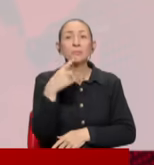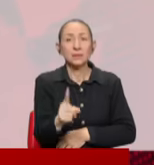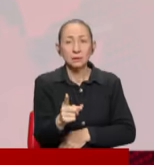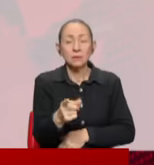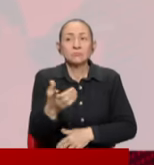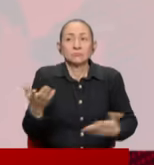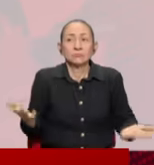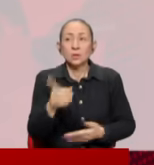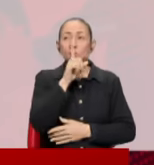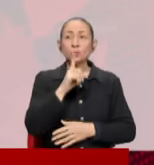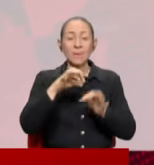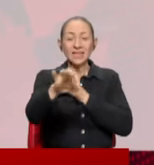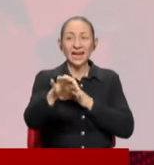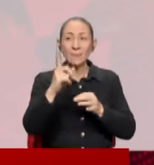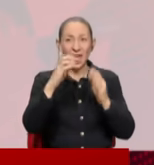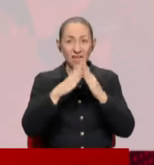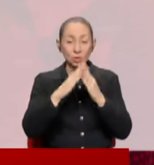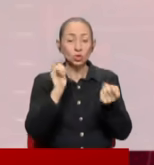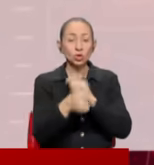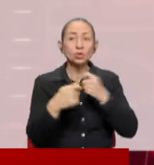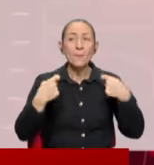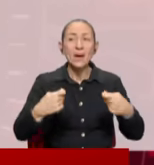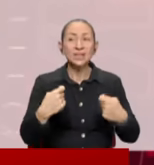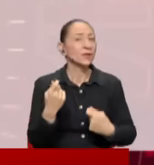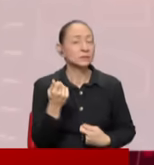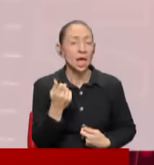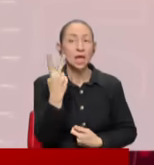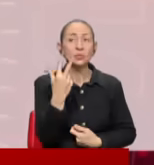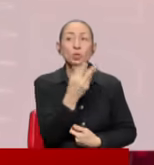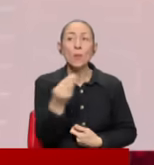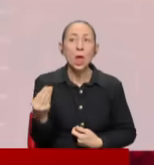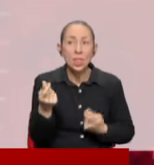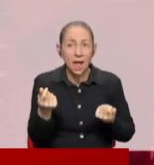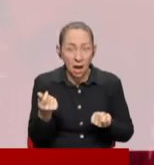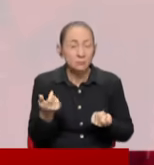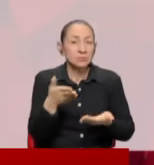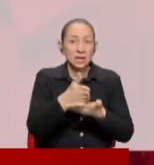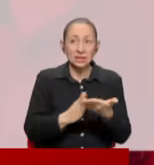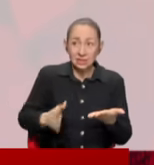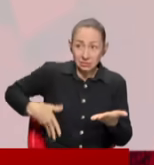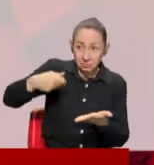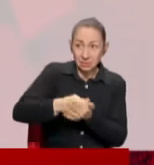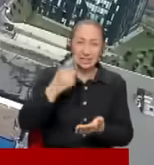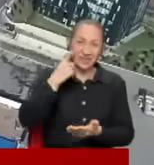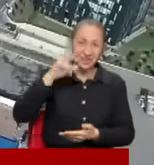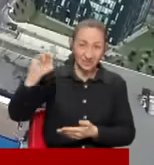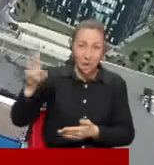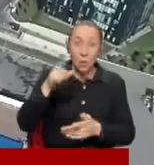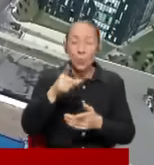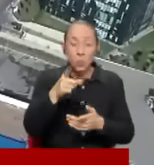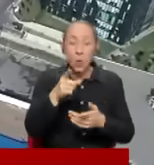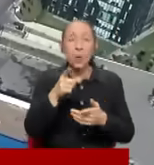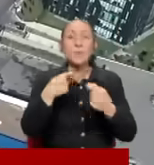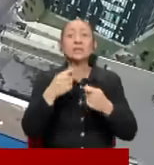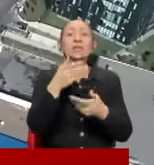lira. Yani 100 metrekarelik bir evin dönüşüm maliyeti 2,5 milyon lira. Yarısı bizden kampanyası bu